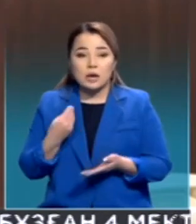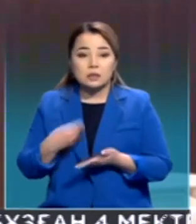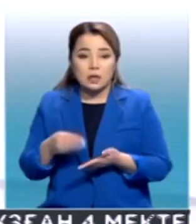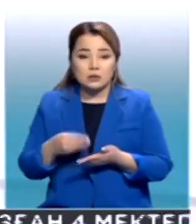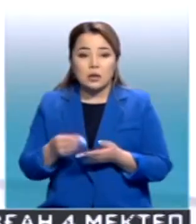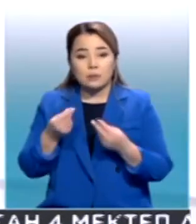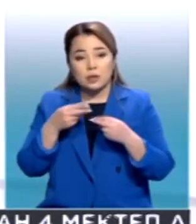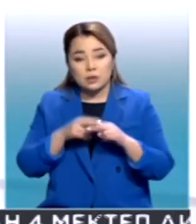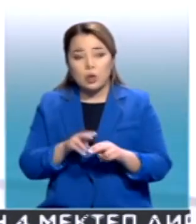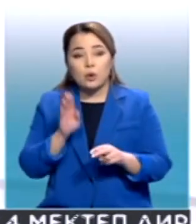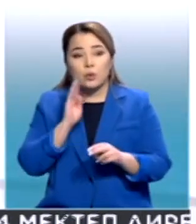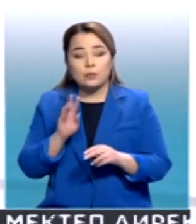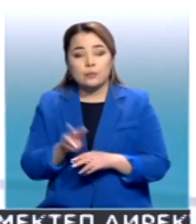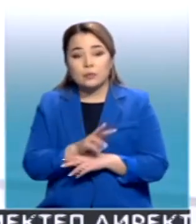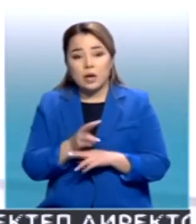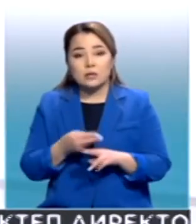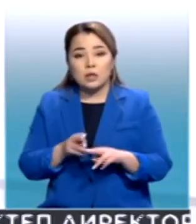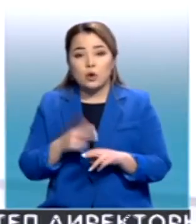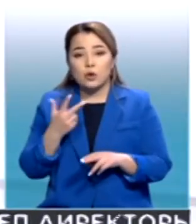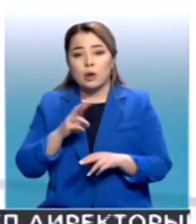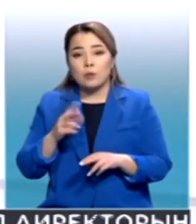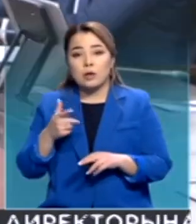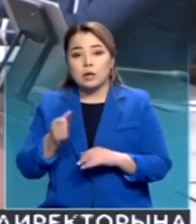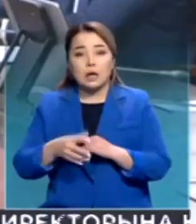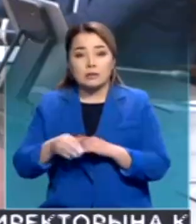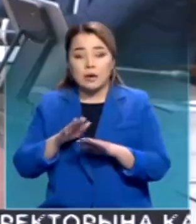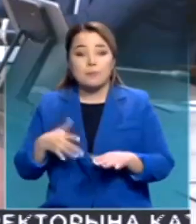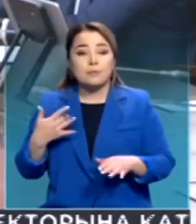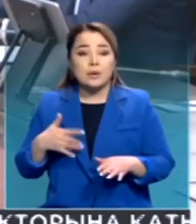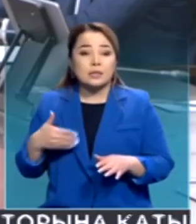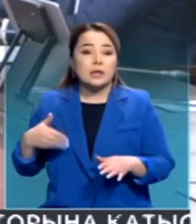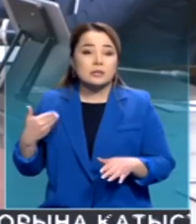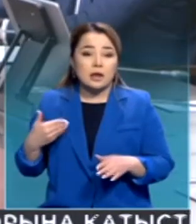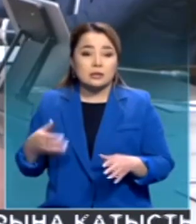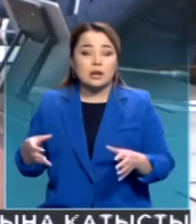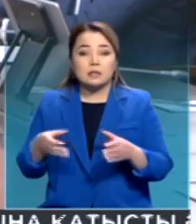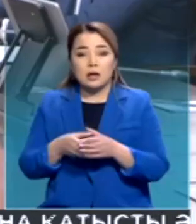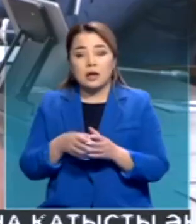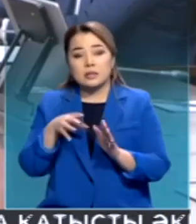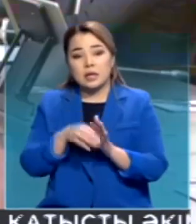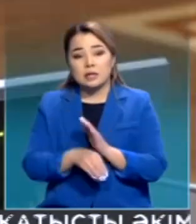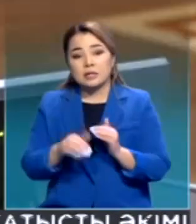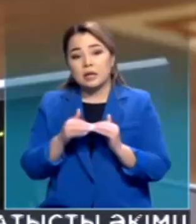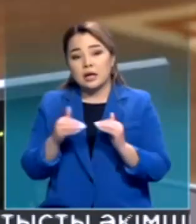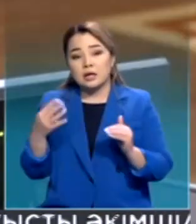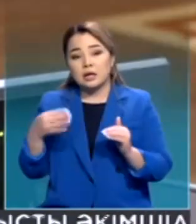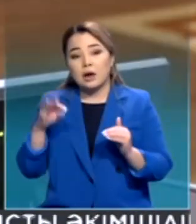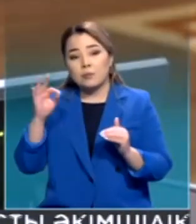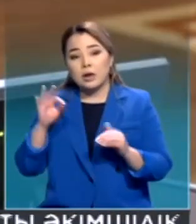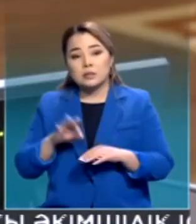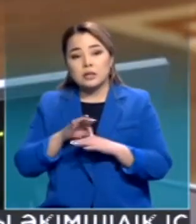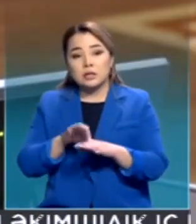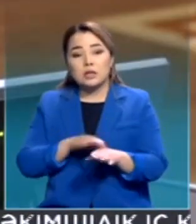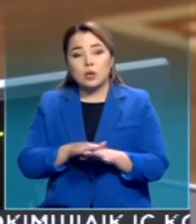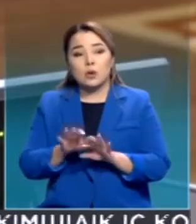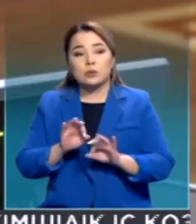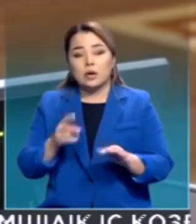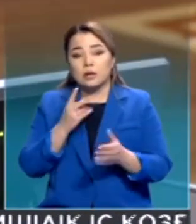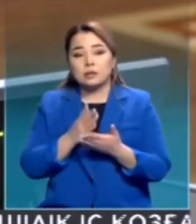және суармалы жерлер аумағын 3 миллион гектарға, ал минералды тыңайтқыштарды енгізу деңгейін 40%-ға жеткізу туралы айтылды.